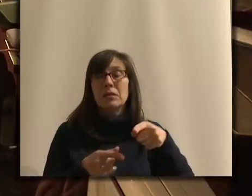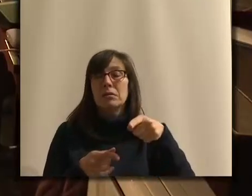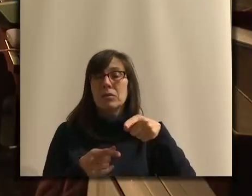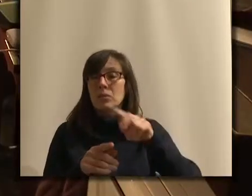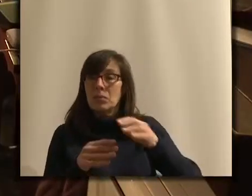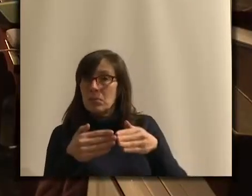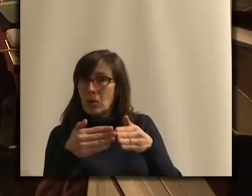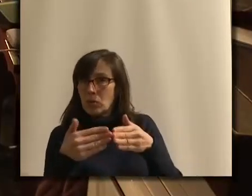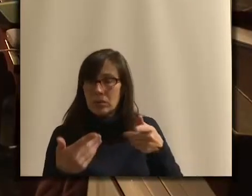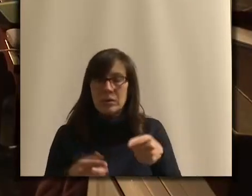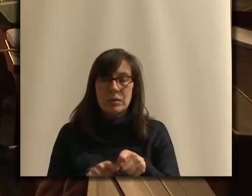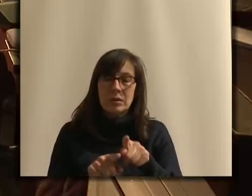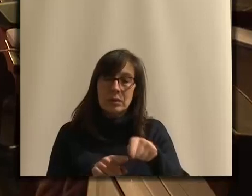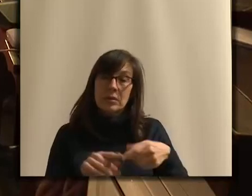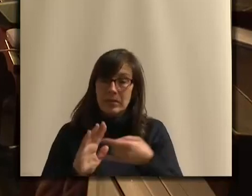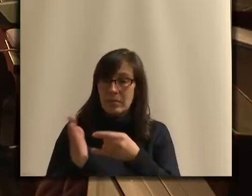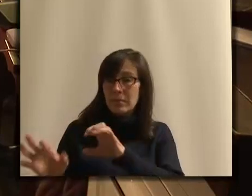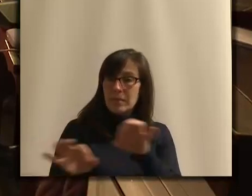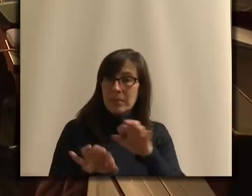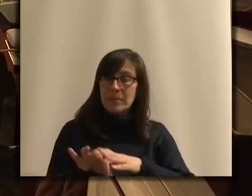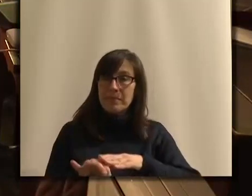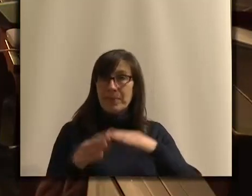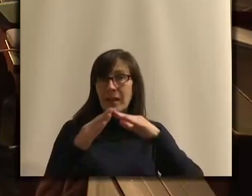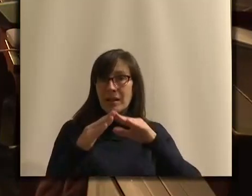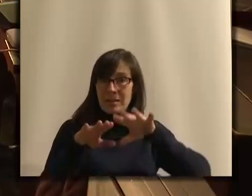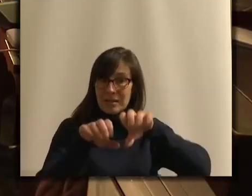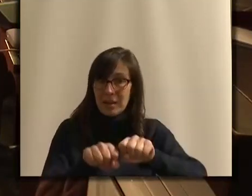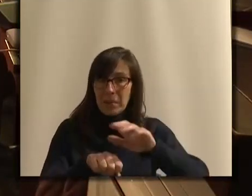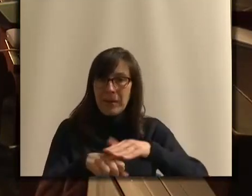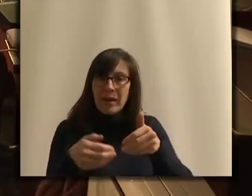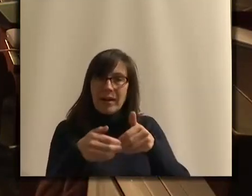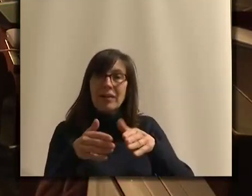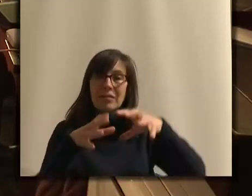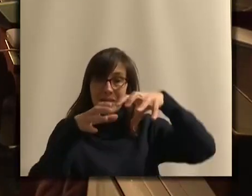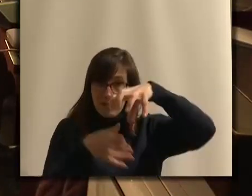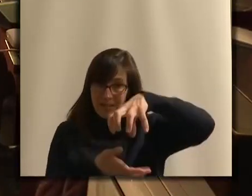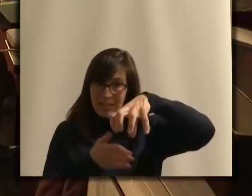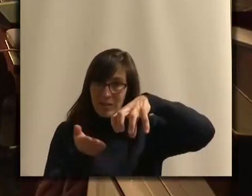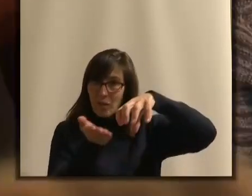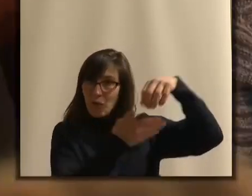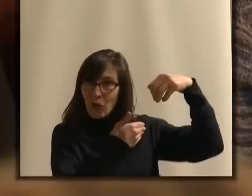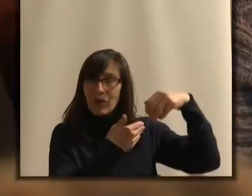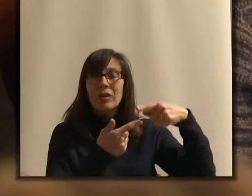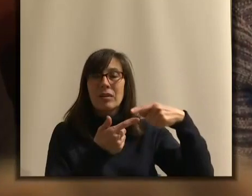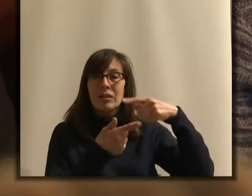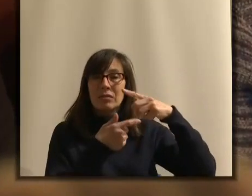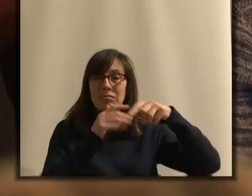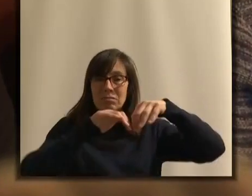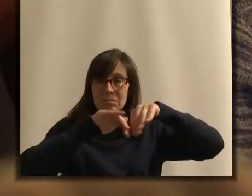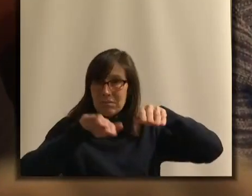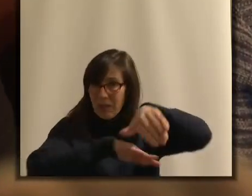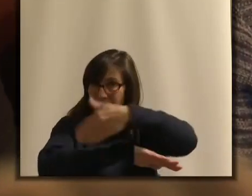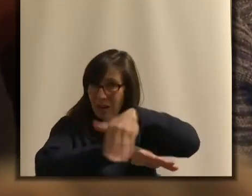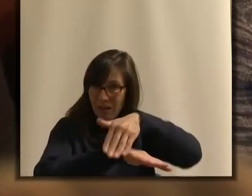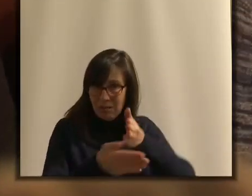i la voluntat del planejament era obtenir aquesta finca per obrir aquest carrer i tenir sortida. Sí, això està qualificat de vialitat